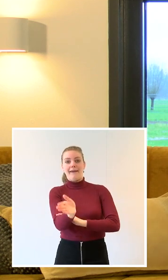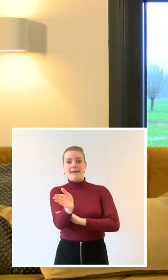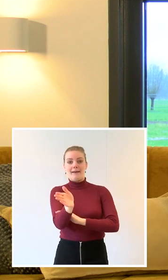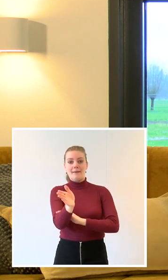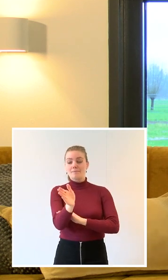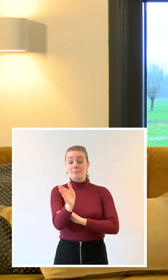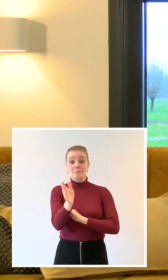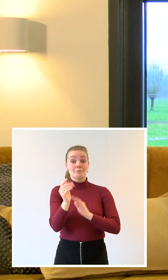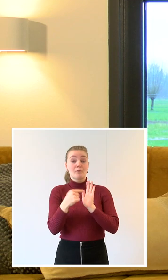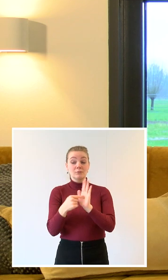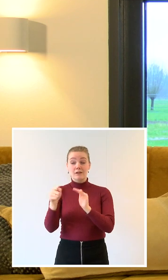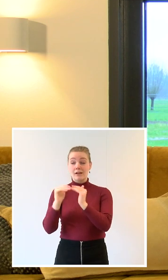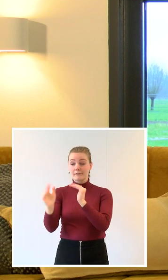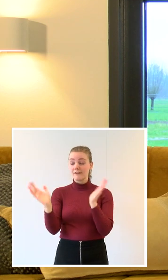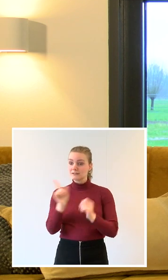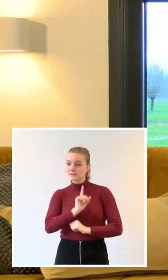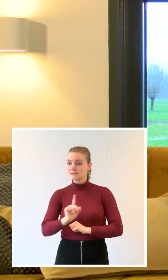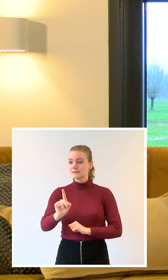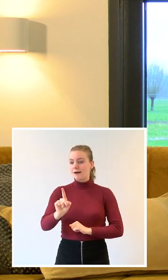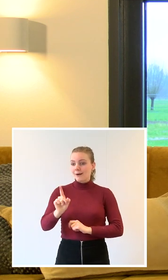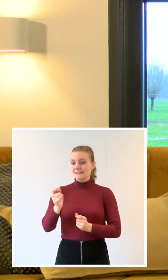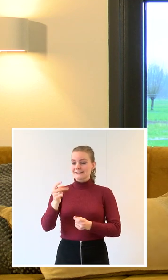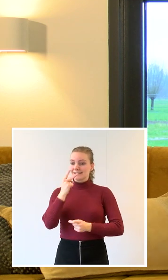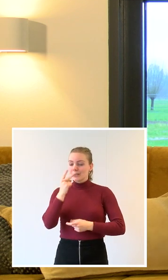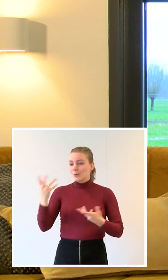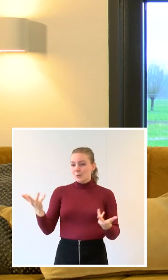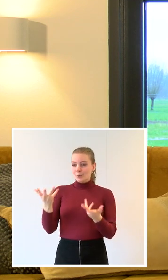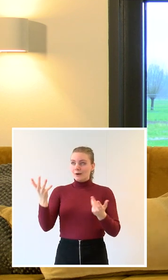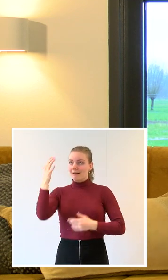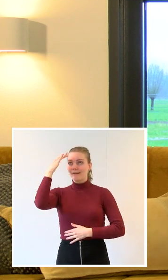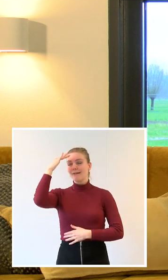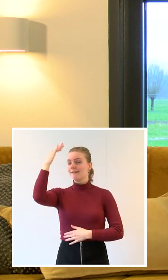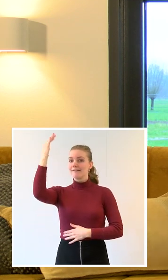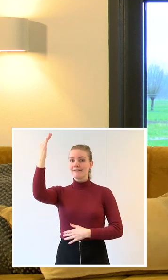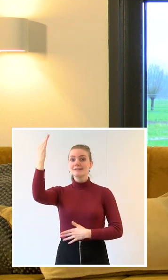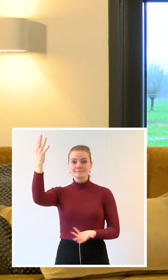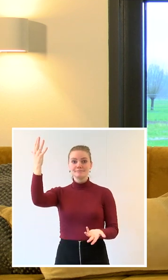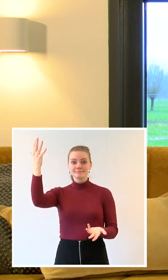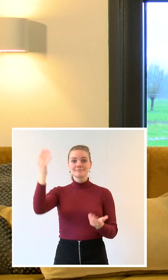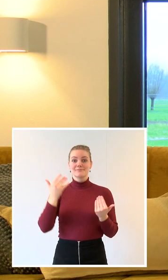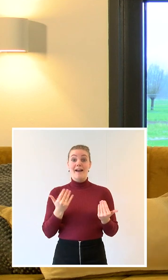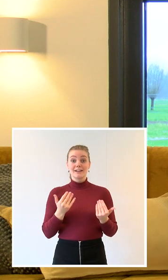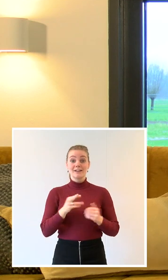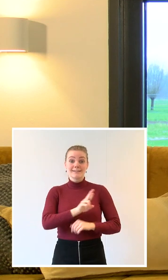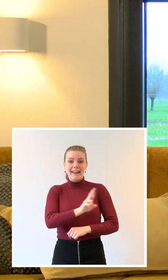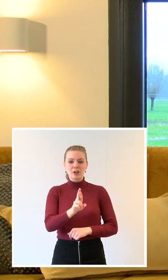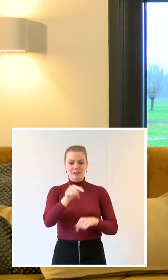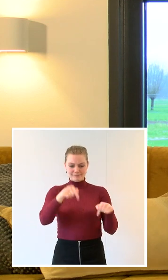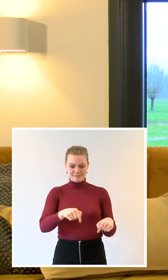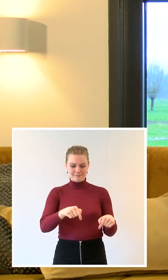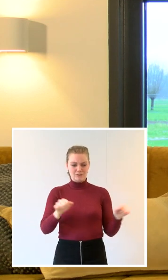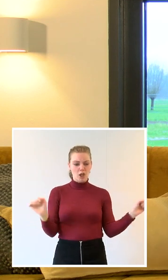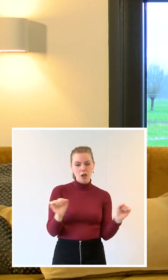soort droom in hen wakker geroepen. Ze gaan vaak weg met de reden dat ze het te druk vinden of dat ze toe zijn aan een nieuwe